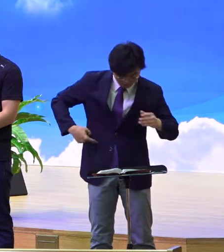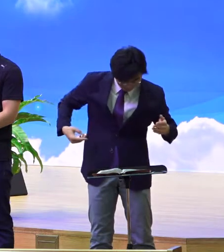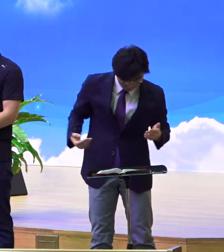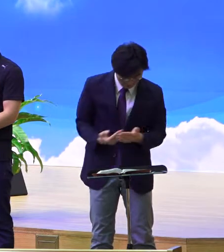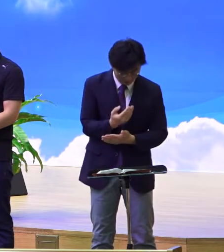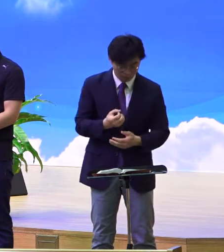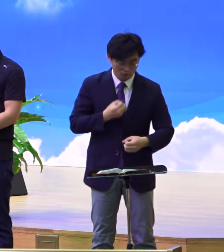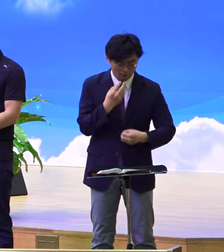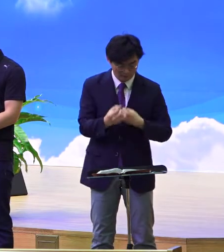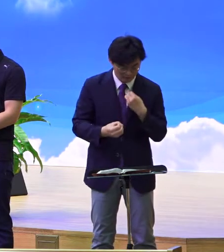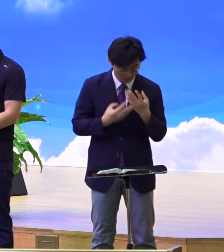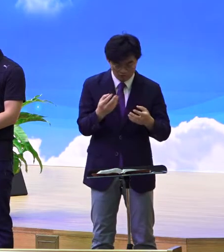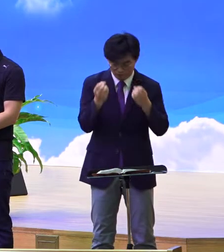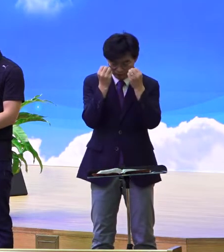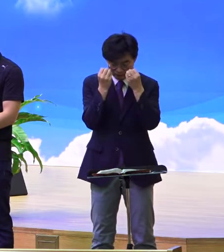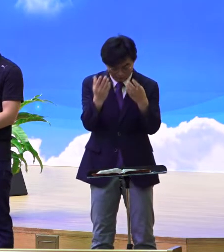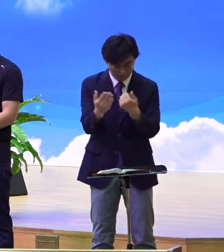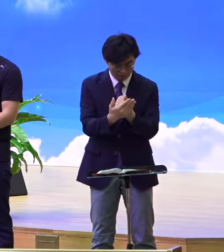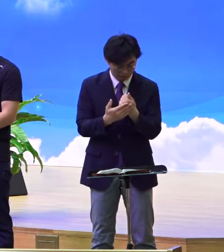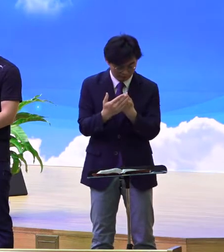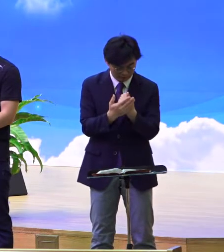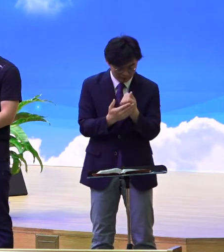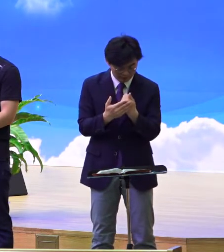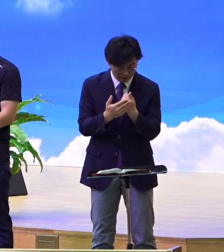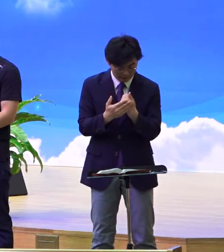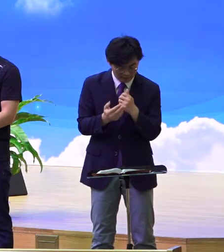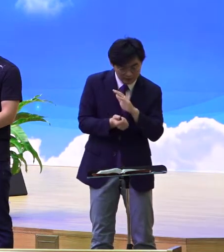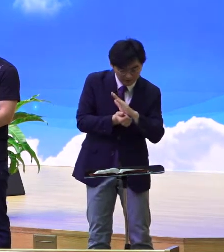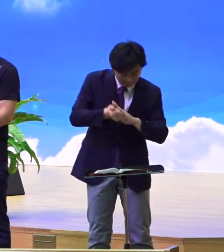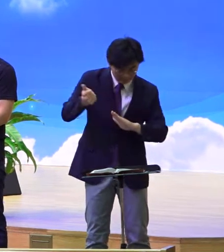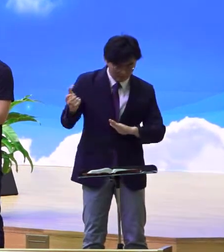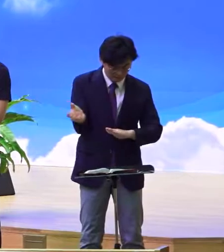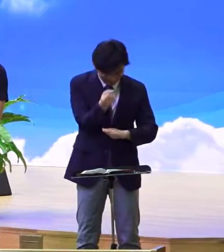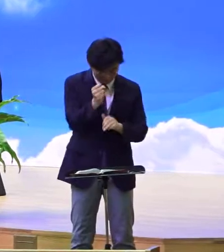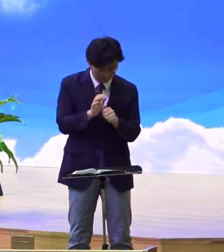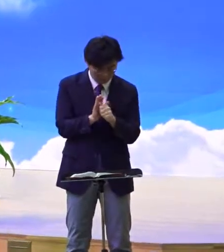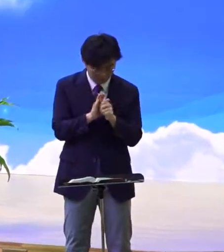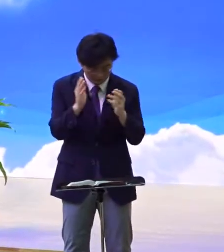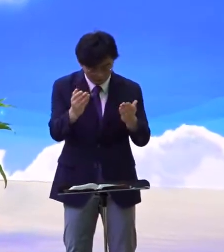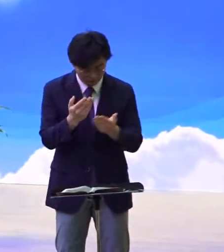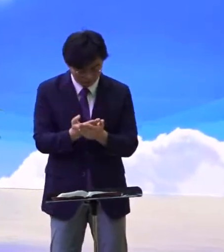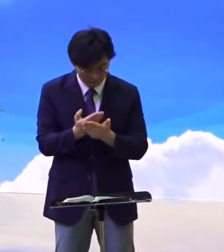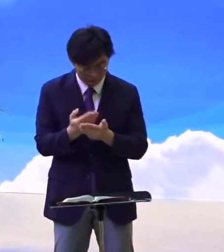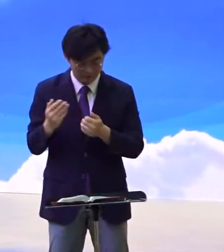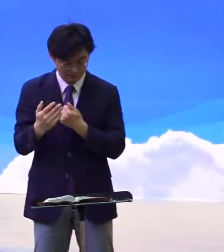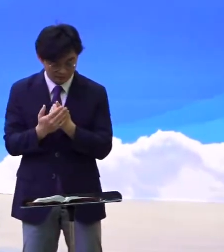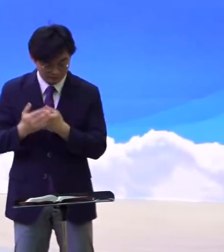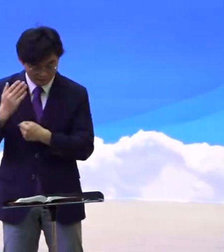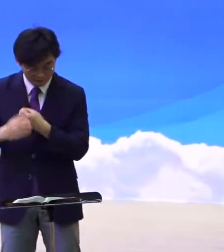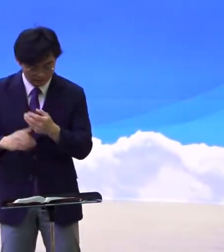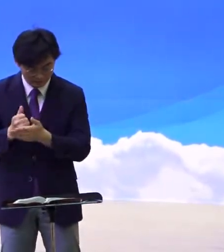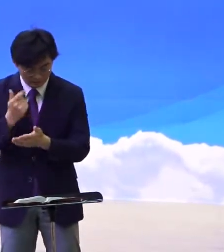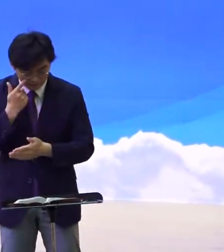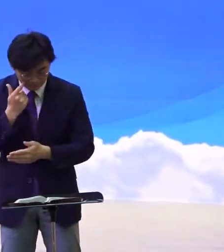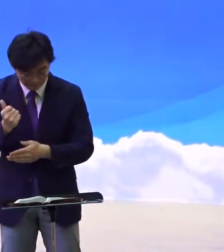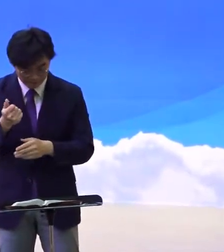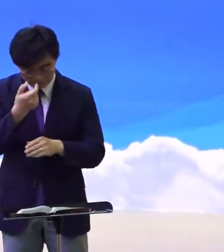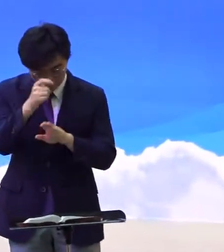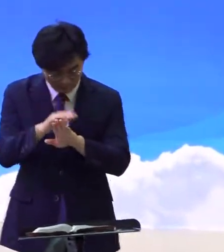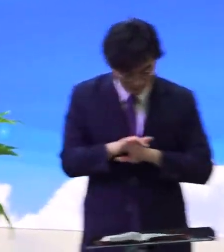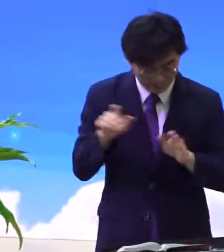여호와의 일을 기대하며 새로운 은혜를 도망하게 하옵소서. 은혜의 하나님, 이 예배 가운데 임하셔서